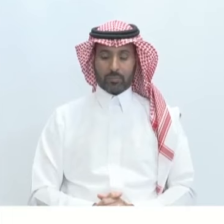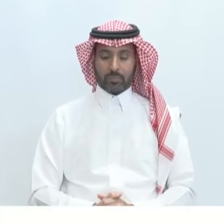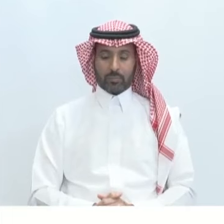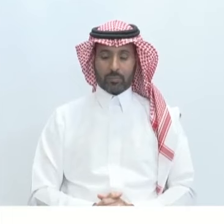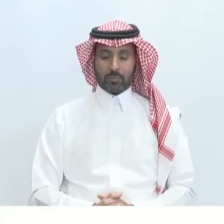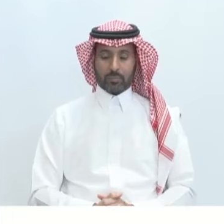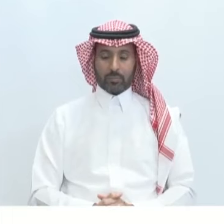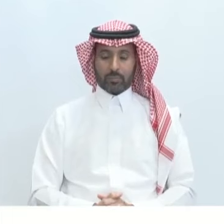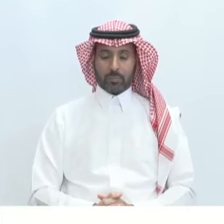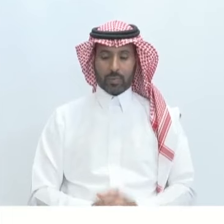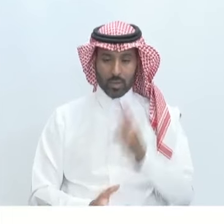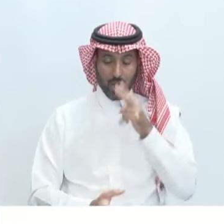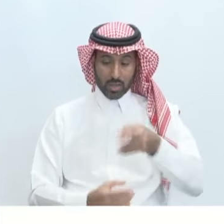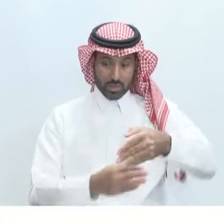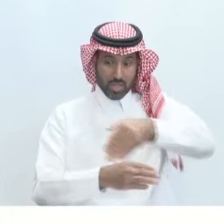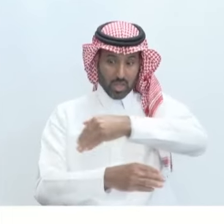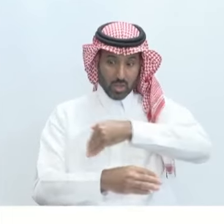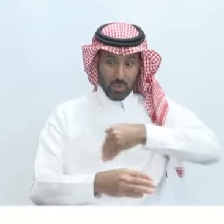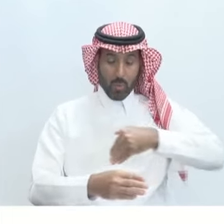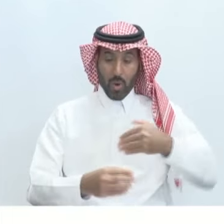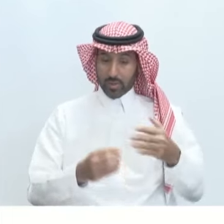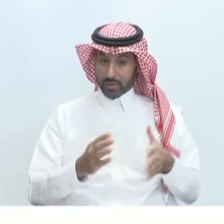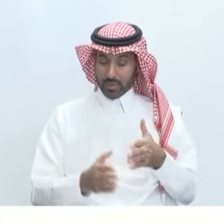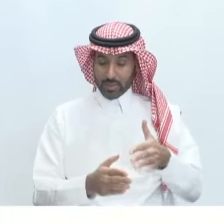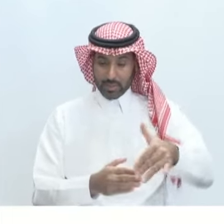لاحظ لاحظ استداره الروبوت